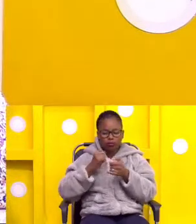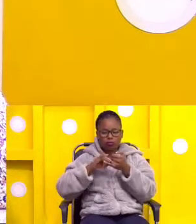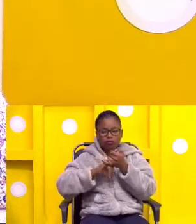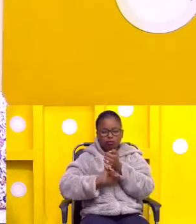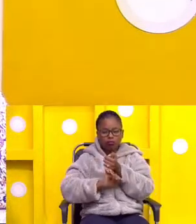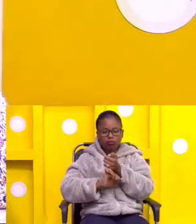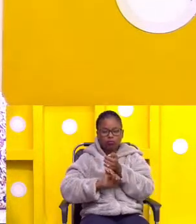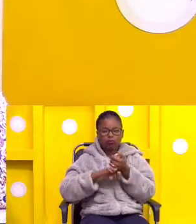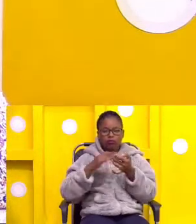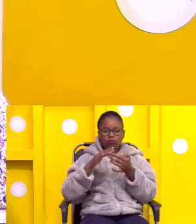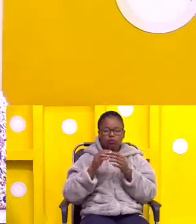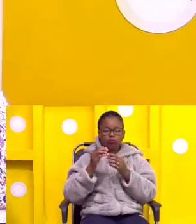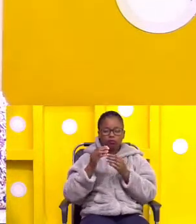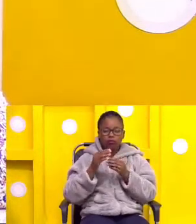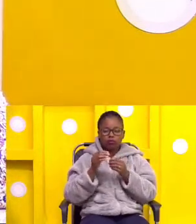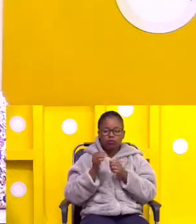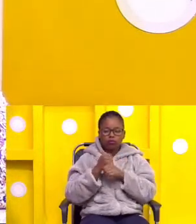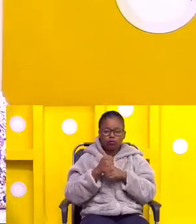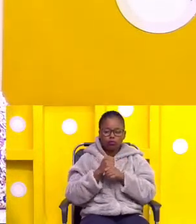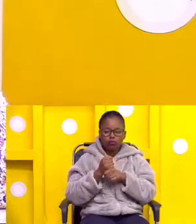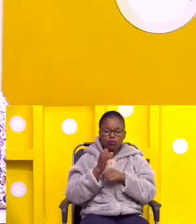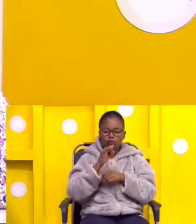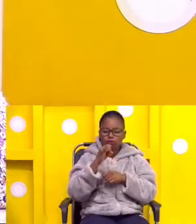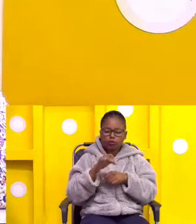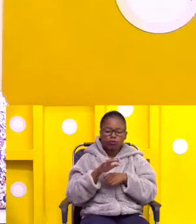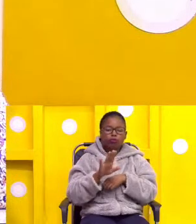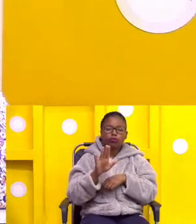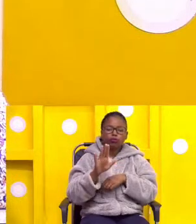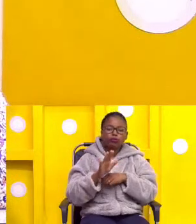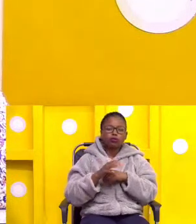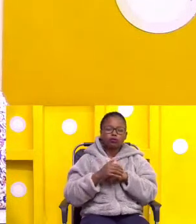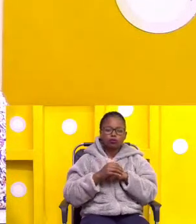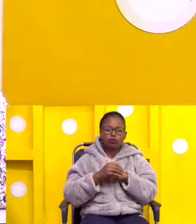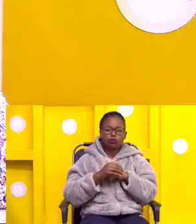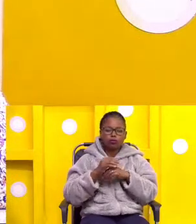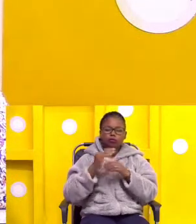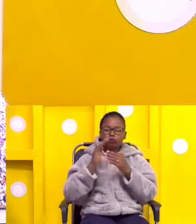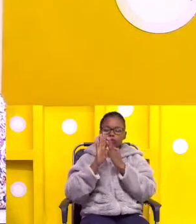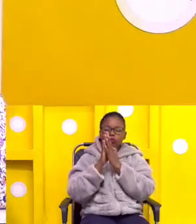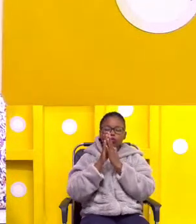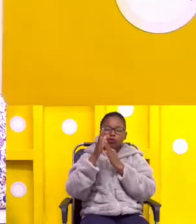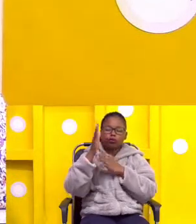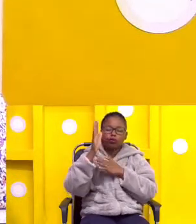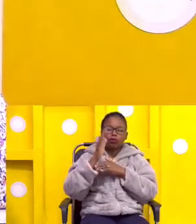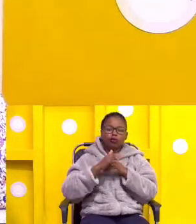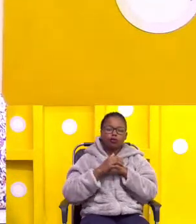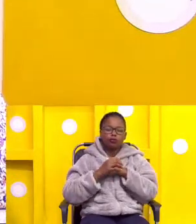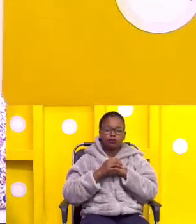gai. Nao nini diye mudhulio ke mutua gai yaku. Bwana asifuwe sana.